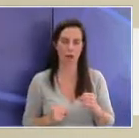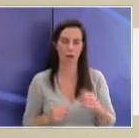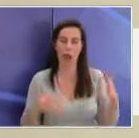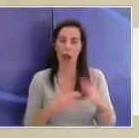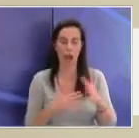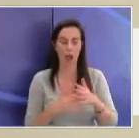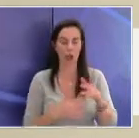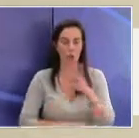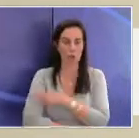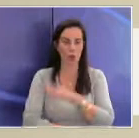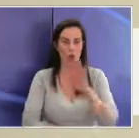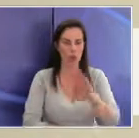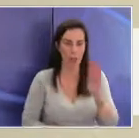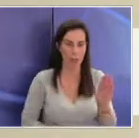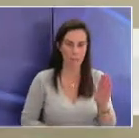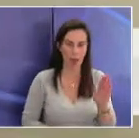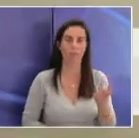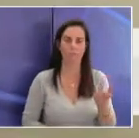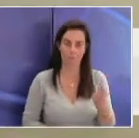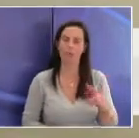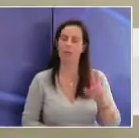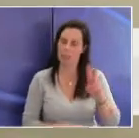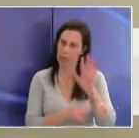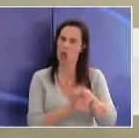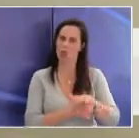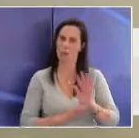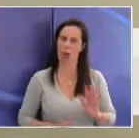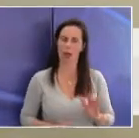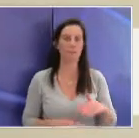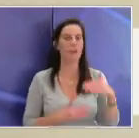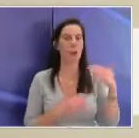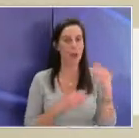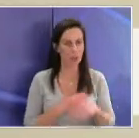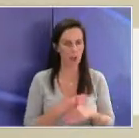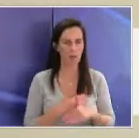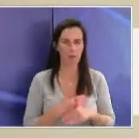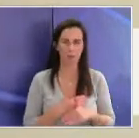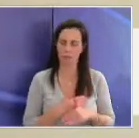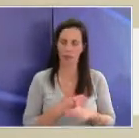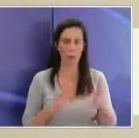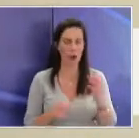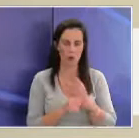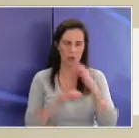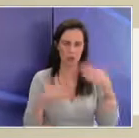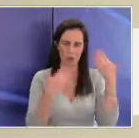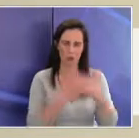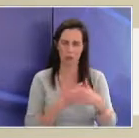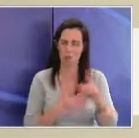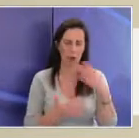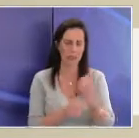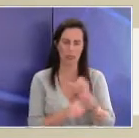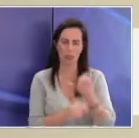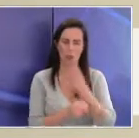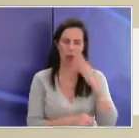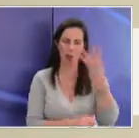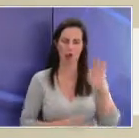שהחקירות של נתניהו תהיה להם השפעה. ובסופו של דבר, מה שהוא לא עשה בעשר שנים האחרונות, הוא כבר לא יעשה בעוד